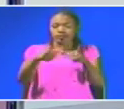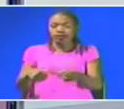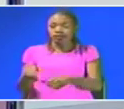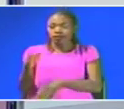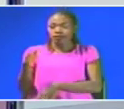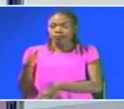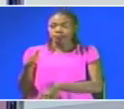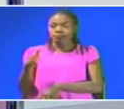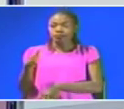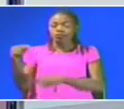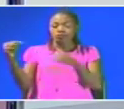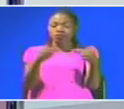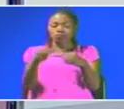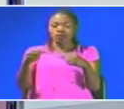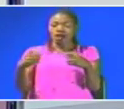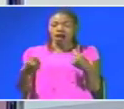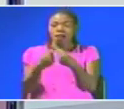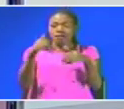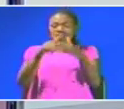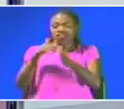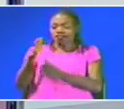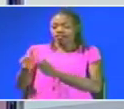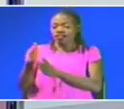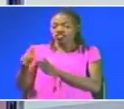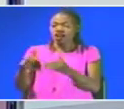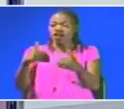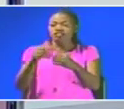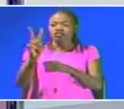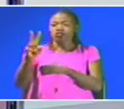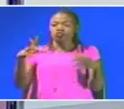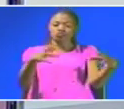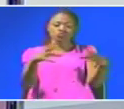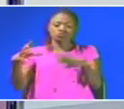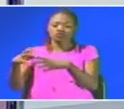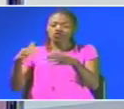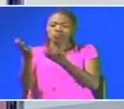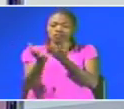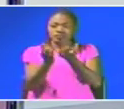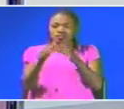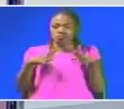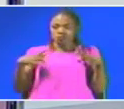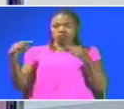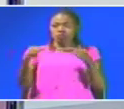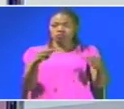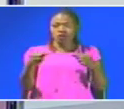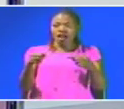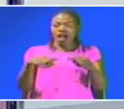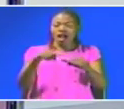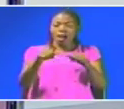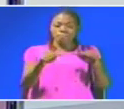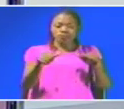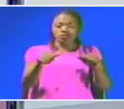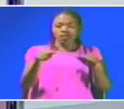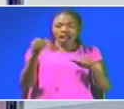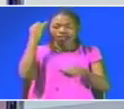Na kizaazaa kilishuhudiwa mjini Naivasha baada ya makundi mawili ya wafanyabiashara kuzozana kuhusiana na hatua ya serikali ya kaunti hiyo